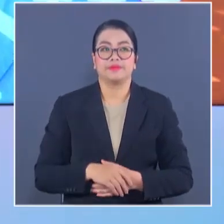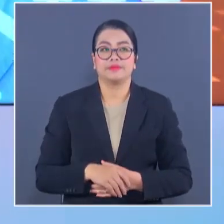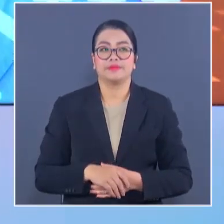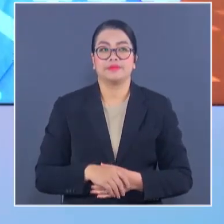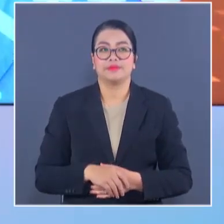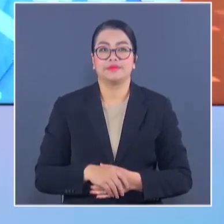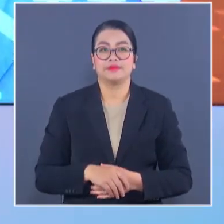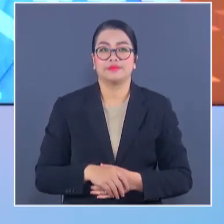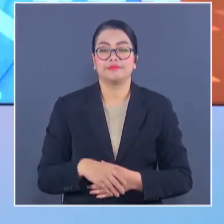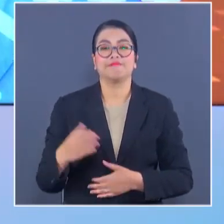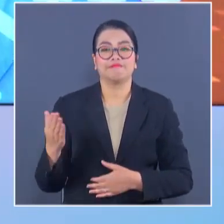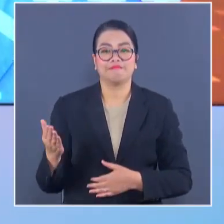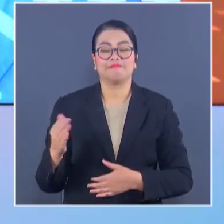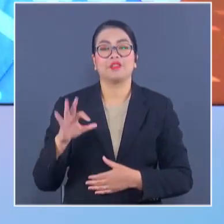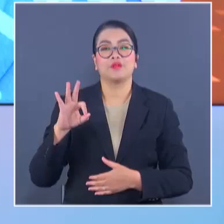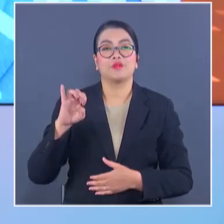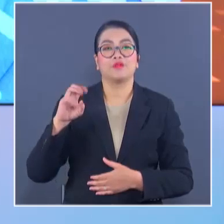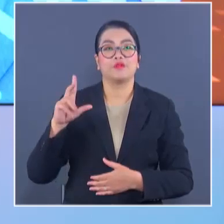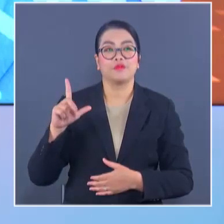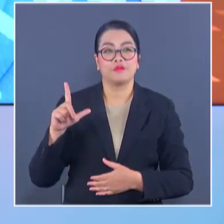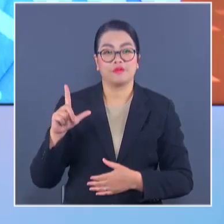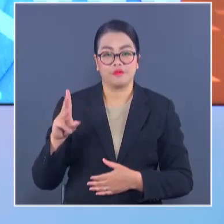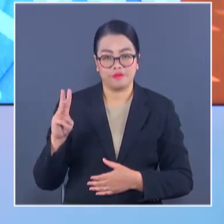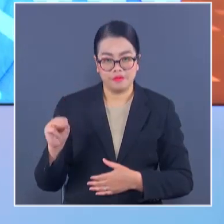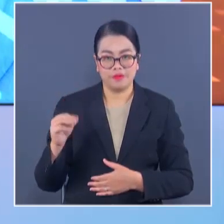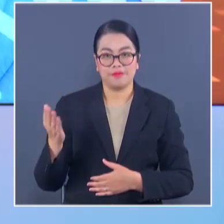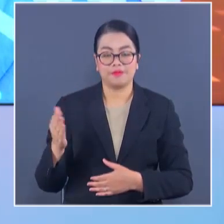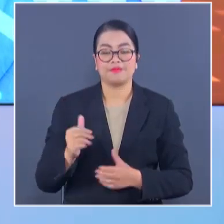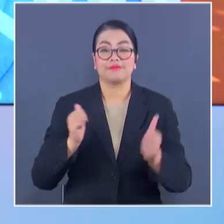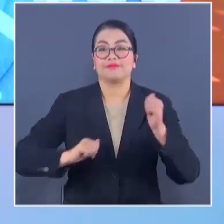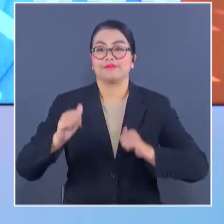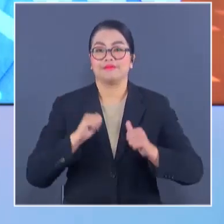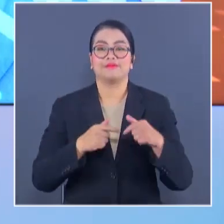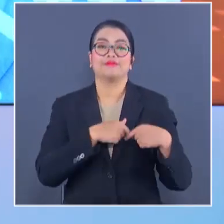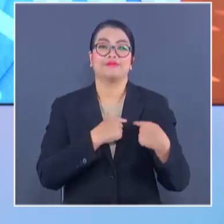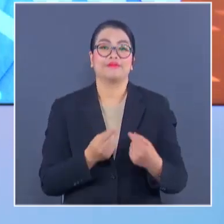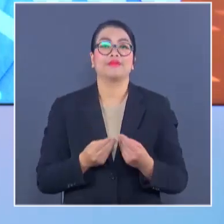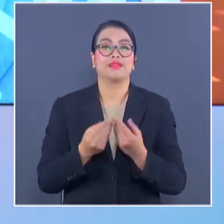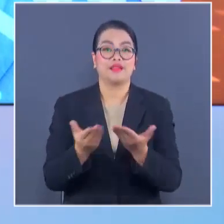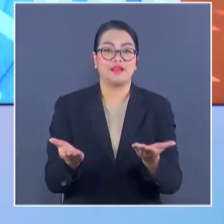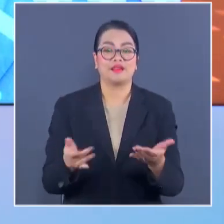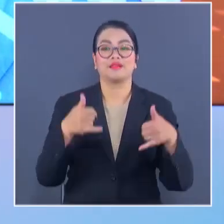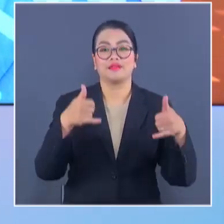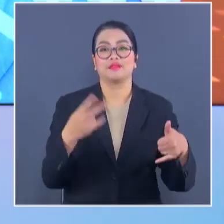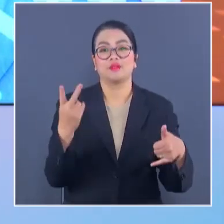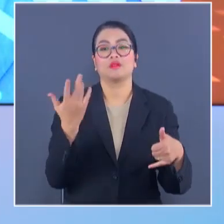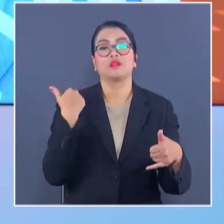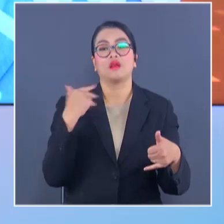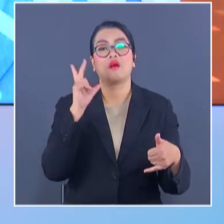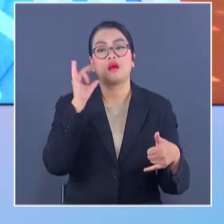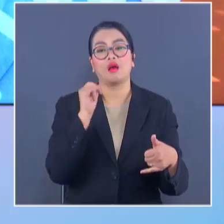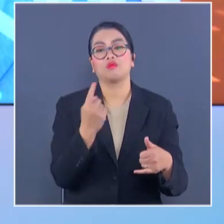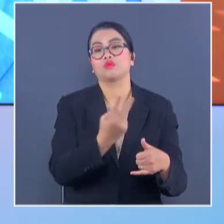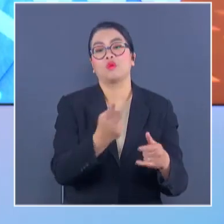มาต่อกันที่หนุ่มฟินธนภัทรนะคะที่ออกมาให้กำลังใจนักแสดงร่วมค่ายค่ะตรงๆและเบสค่ะหลังมีข่าวเลิกรา